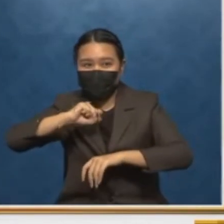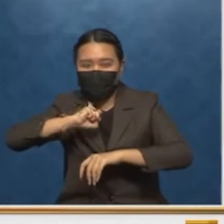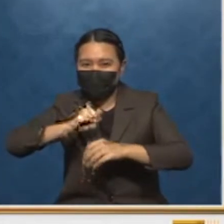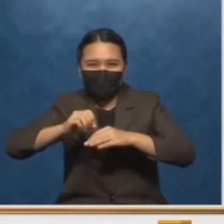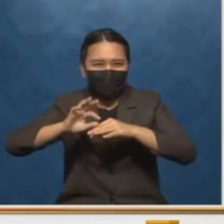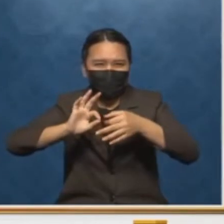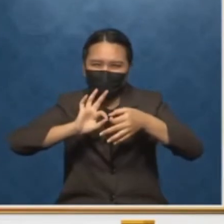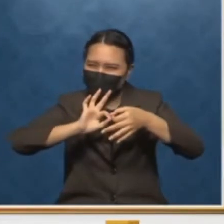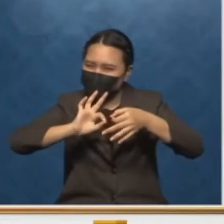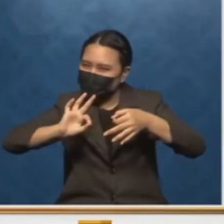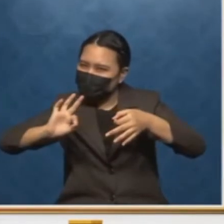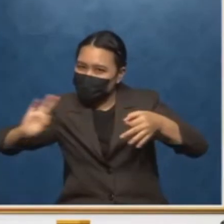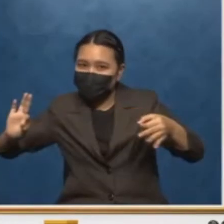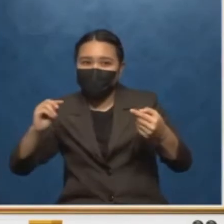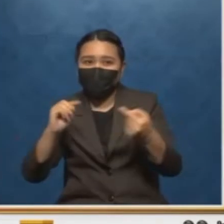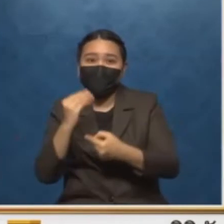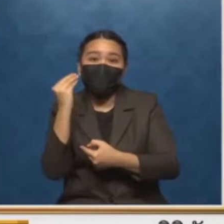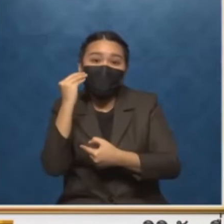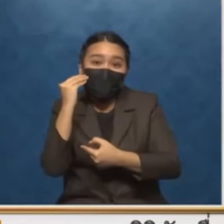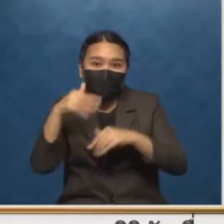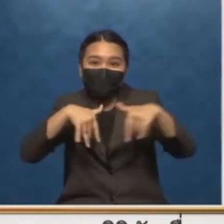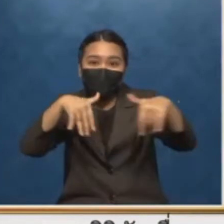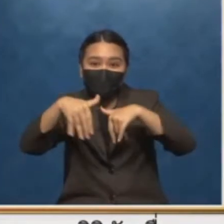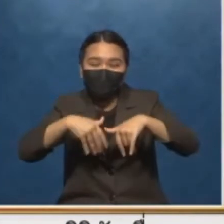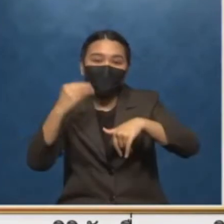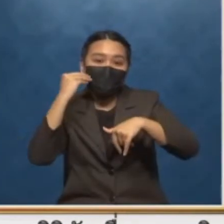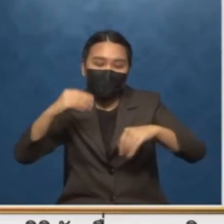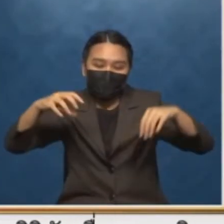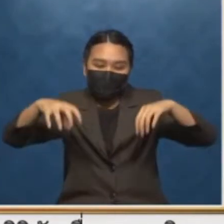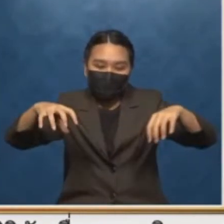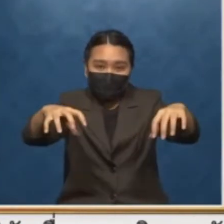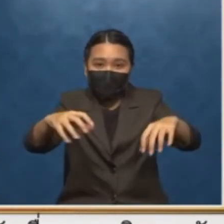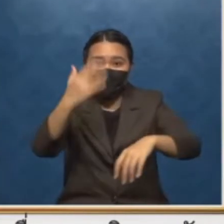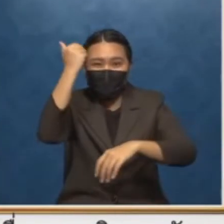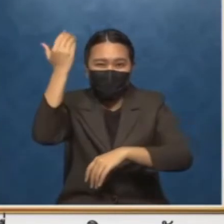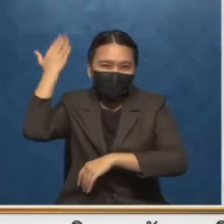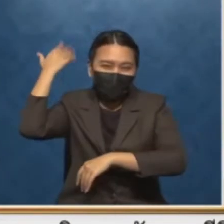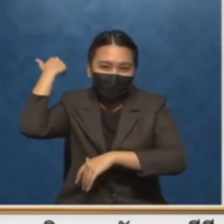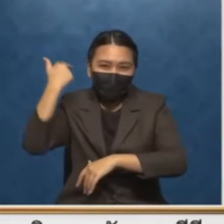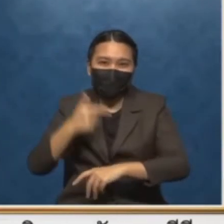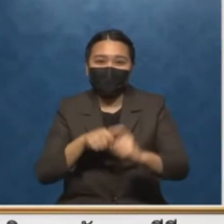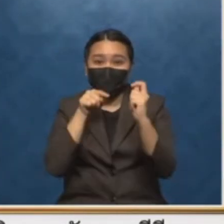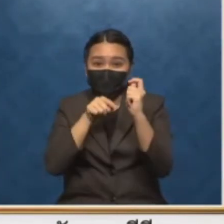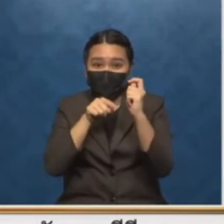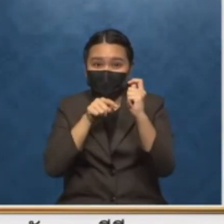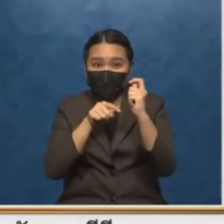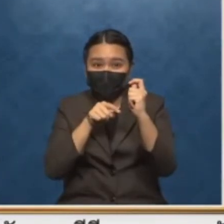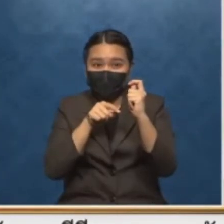ดจนไปติดบ้านคนอีกสองฝั่งเป็นสองหมู่บ้านเพราะตรงนี้เดิมทีเดียวที่ว่าการอำเภอนี่เป็นห